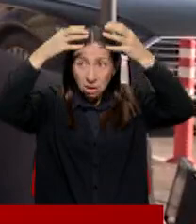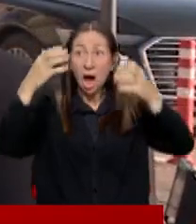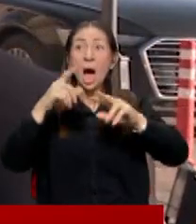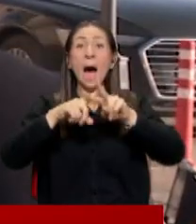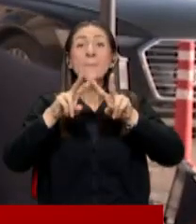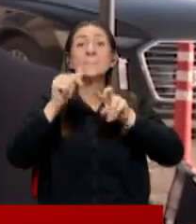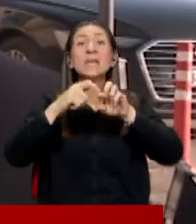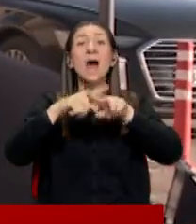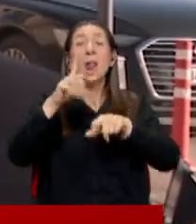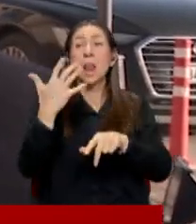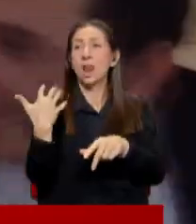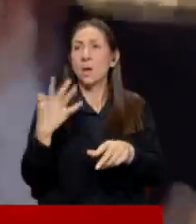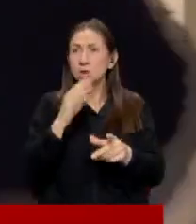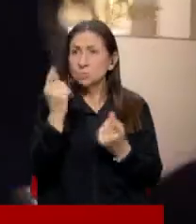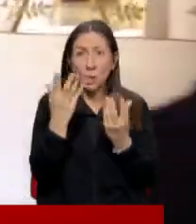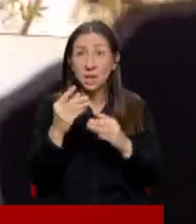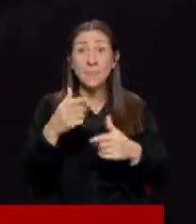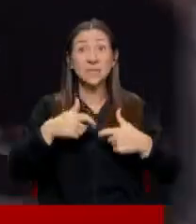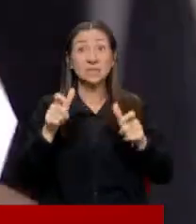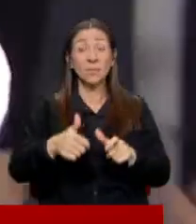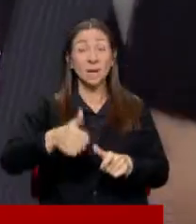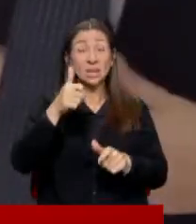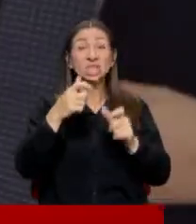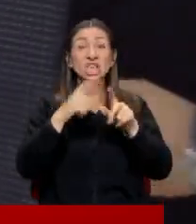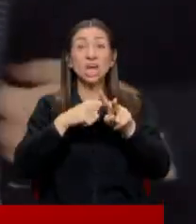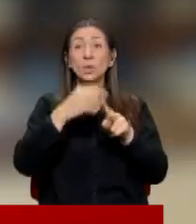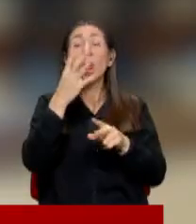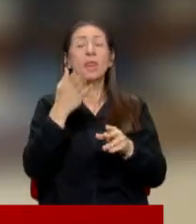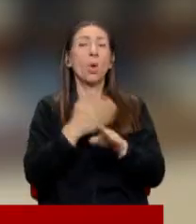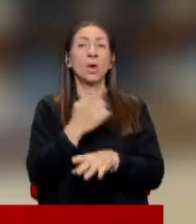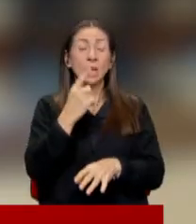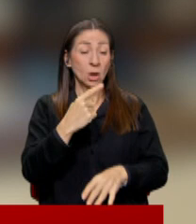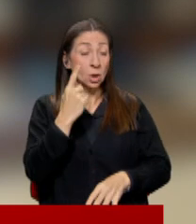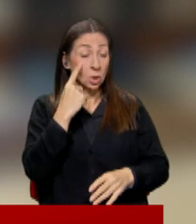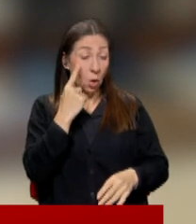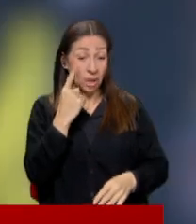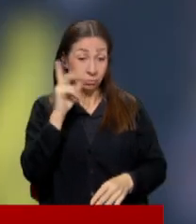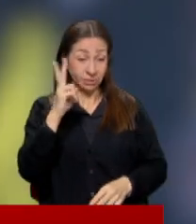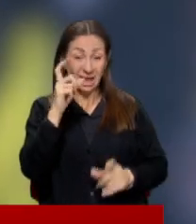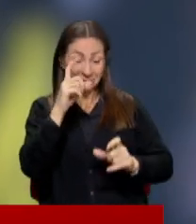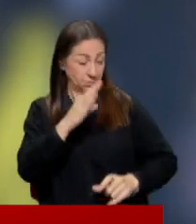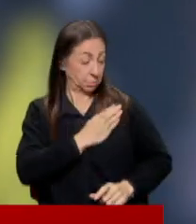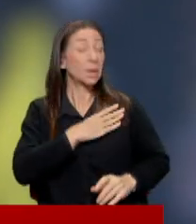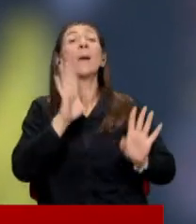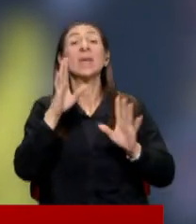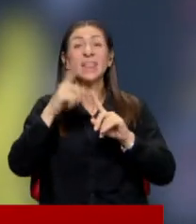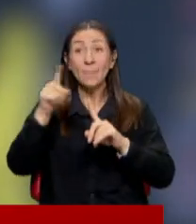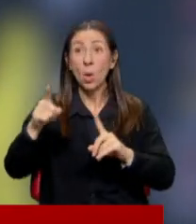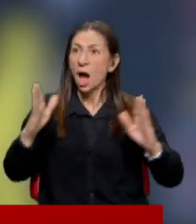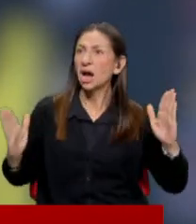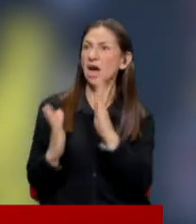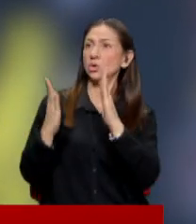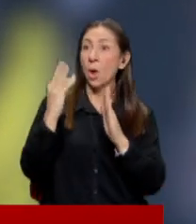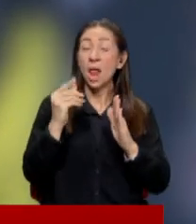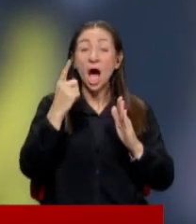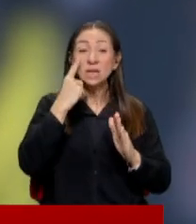olmuştu hatırlıyorsunuz. Hiçbir şey olmadı. Milli Savunma Bakanı Yaşar Güler olayı doğruladı. Göğsüne Atatürk resmi takmayan teğmenle ona tepki